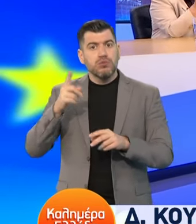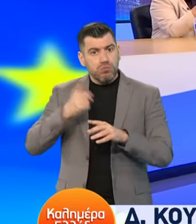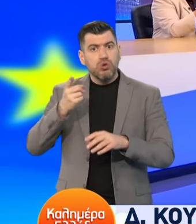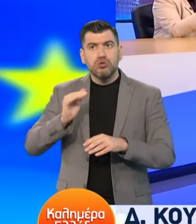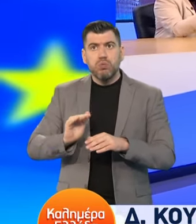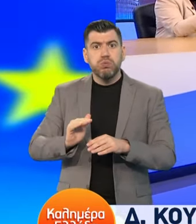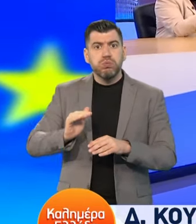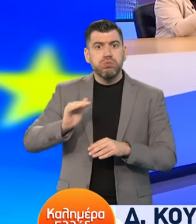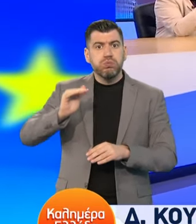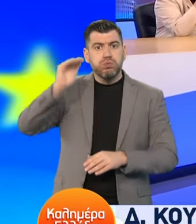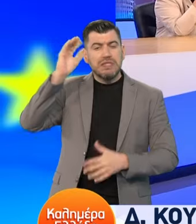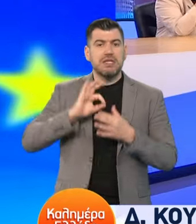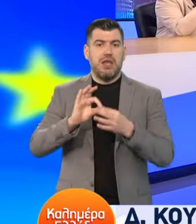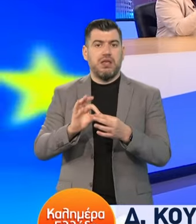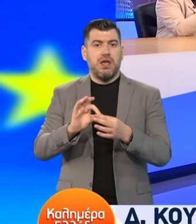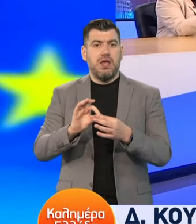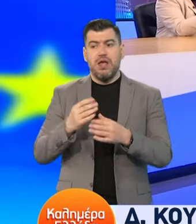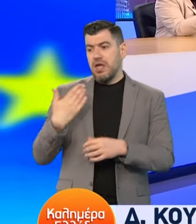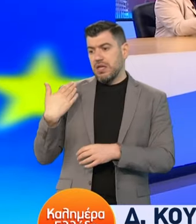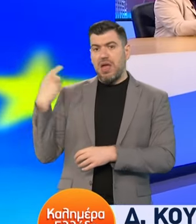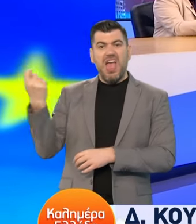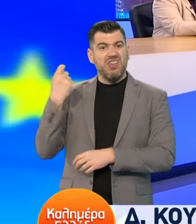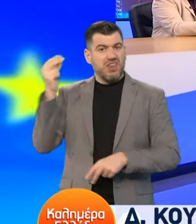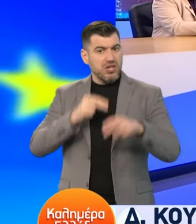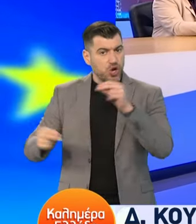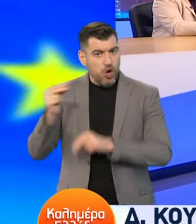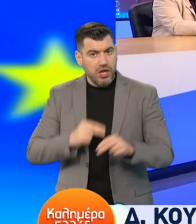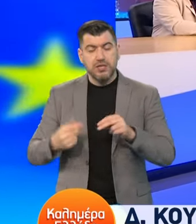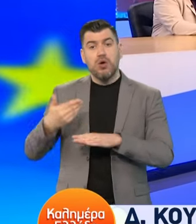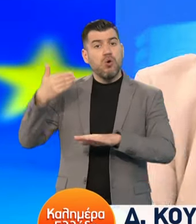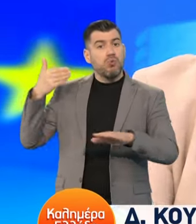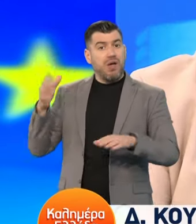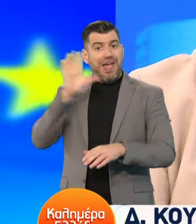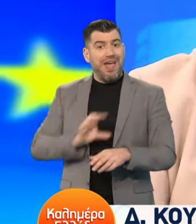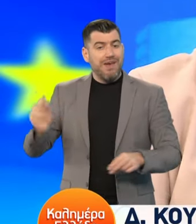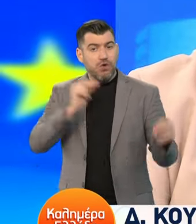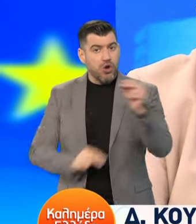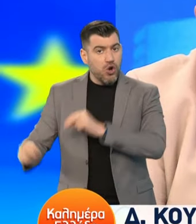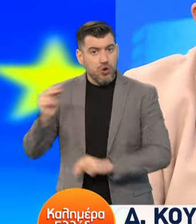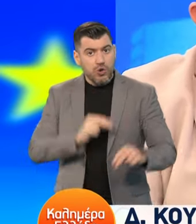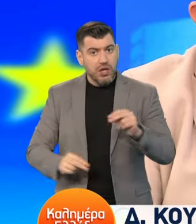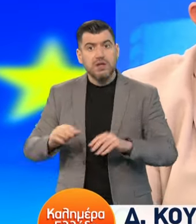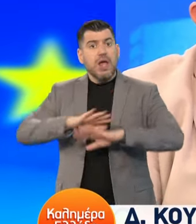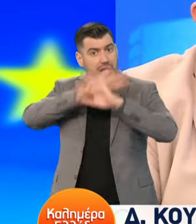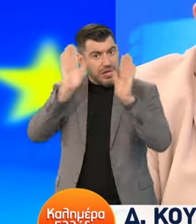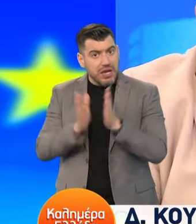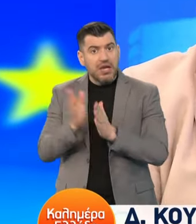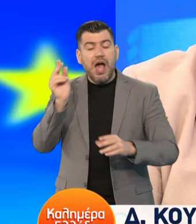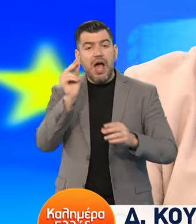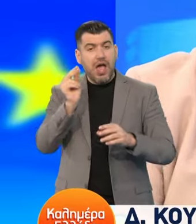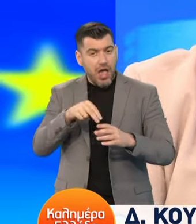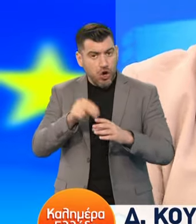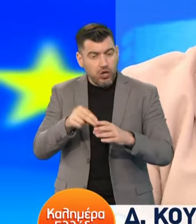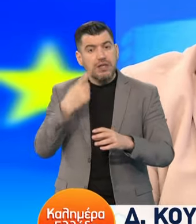τις προηγούμενες ευρωεκλογές και σε σχέση με τις βουλευτικές εκλογές του περσινού Ιούνιου, Μάη και Ιούνιου. Άρα πήχη έχει